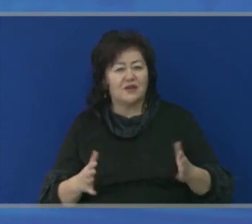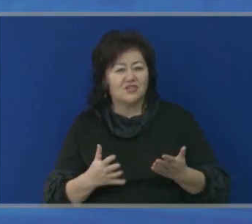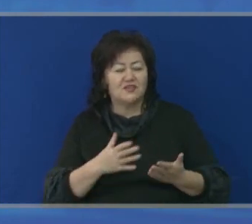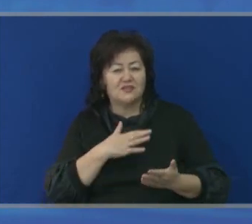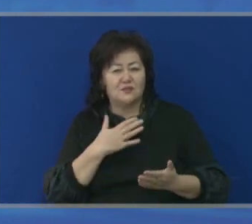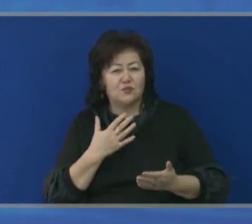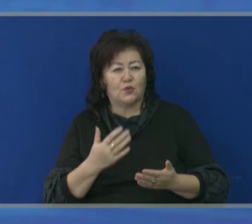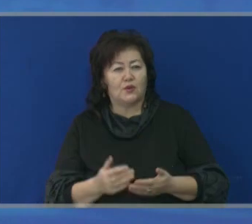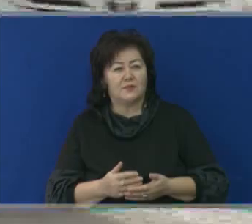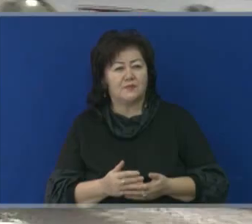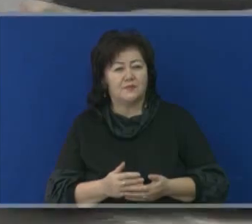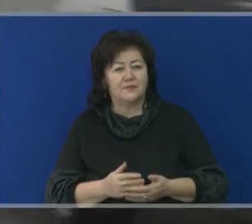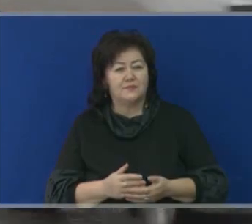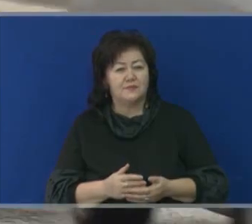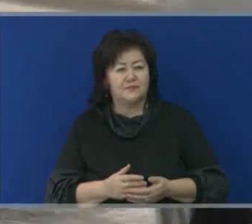так и на тротуарах.